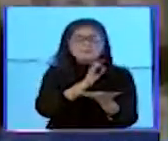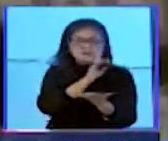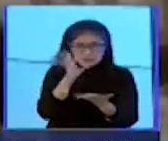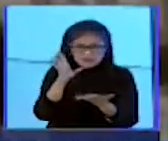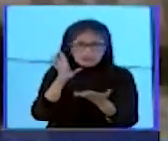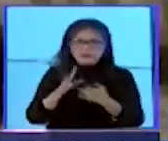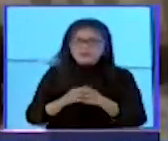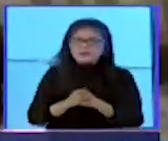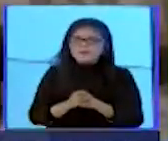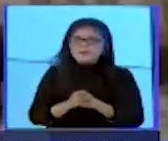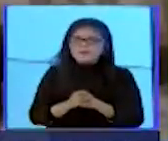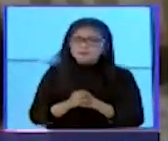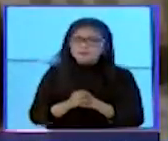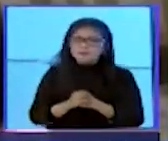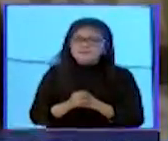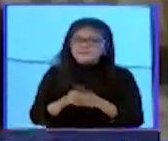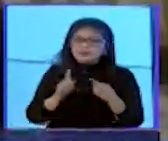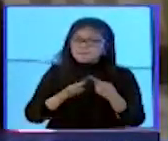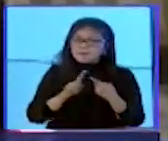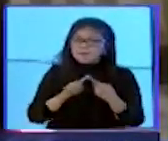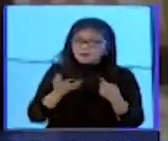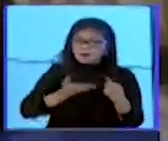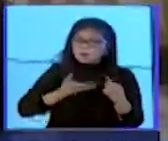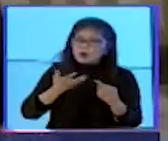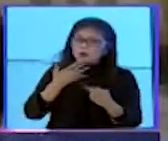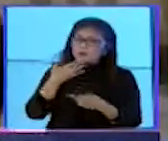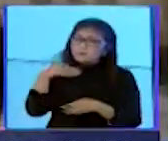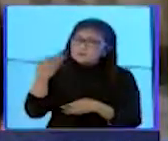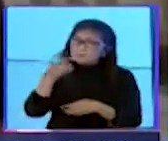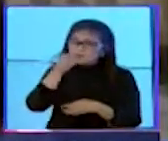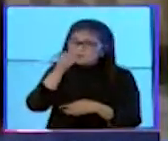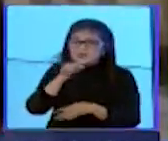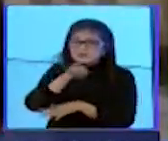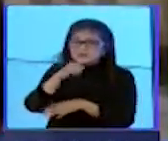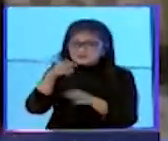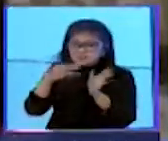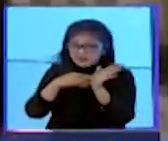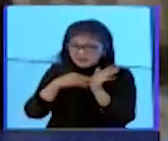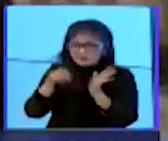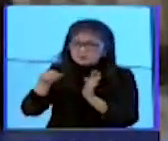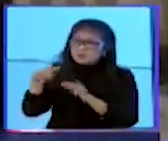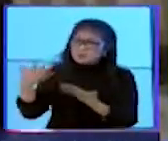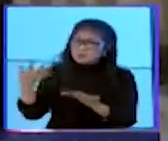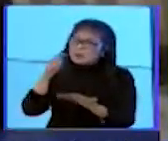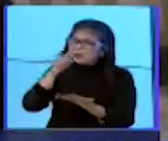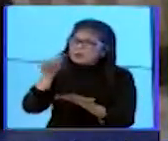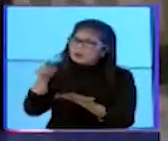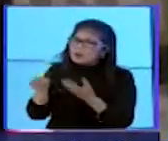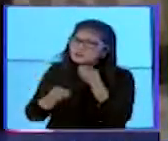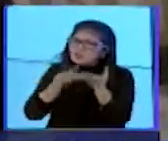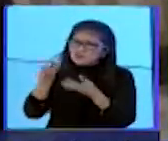baik selamat siang ini pertama saya mau menyapa jajan lebih dahulu ta apa saja yang merupakan penjelasan dari